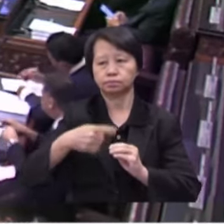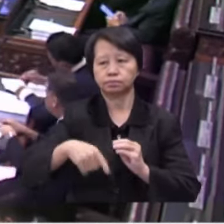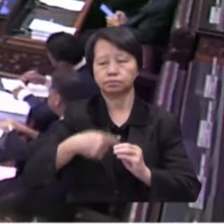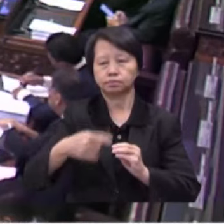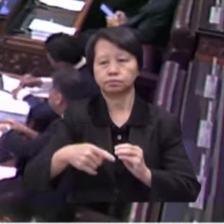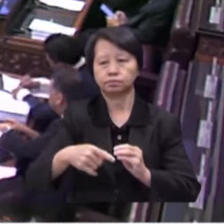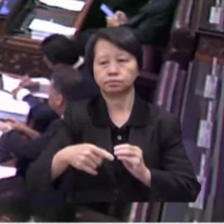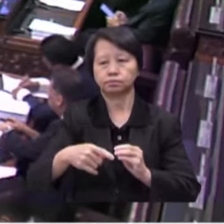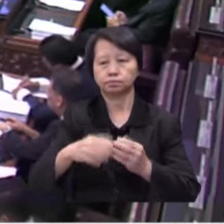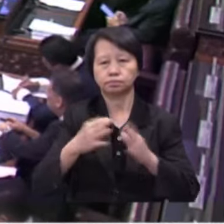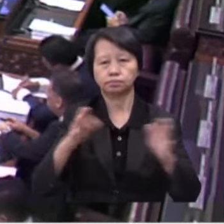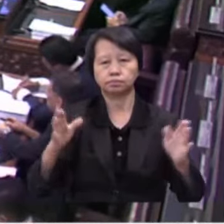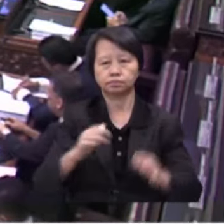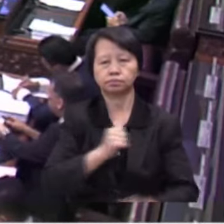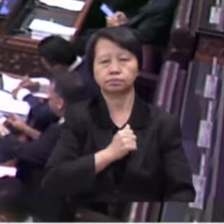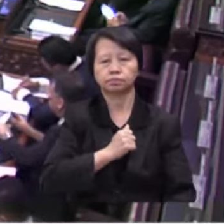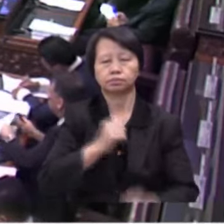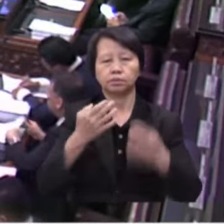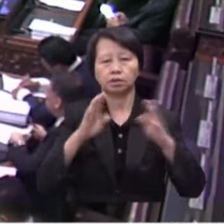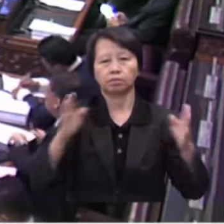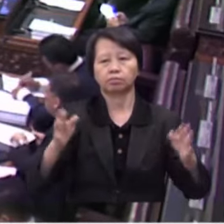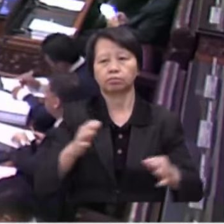bahasa Ibunda